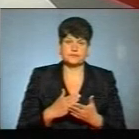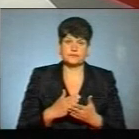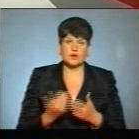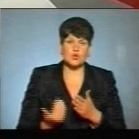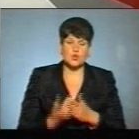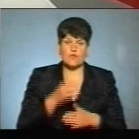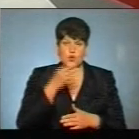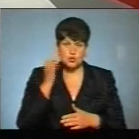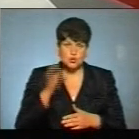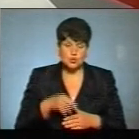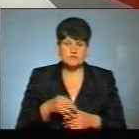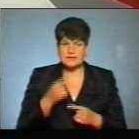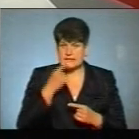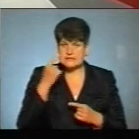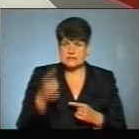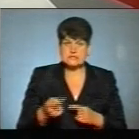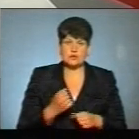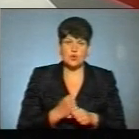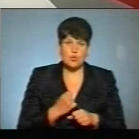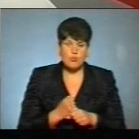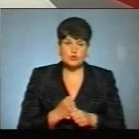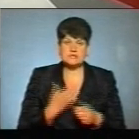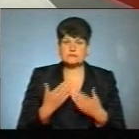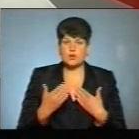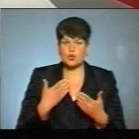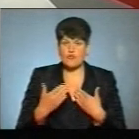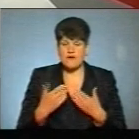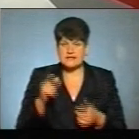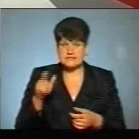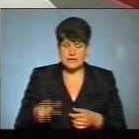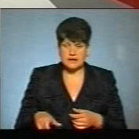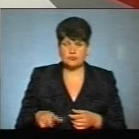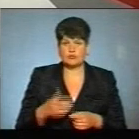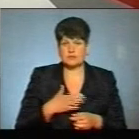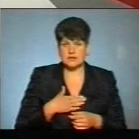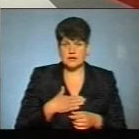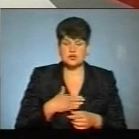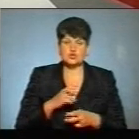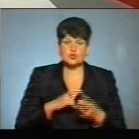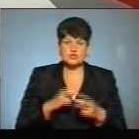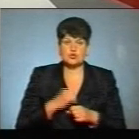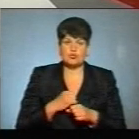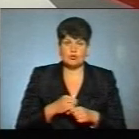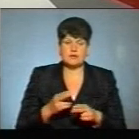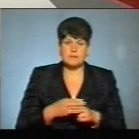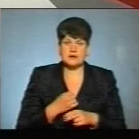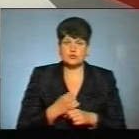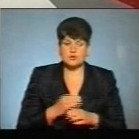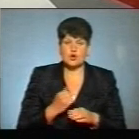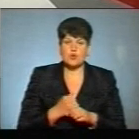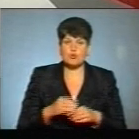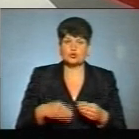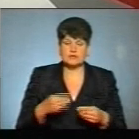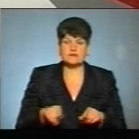нового досвіду дистанційної роботи, дистанційного спілкування з клієнтом. Ну і також наші шукачі роботи, безробітні чи роботодавці також